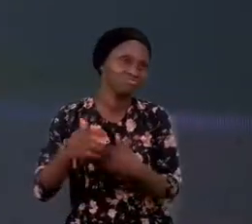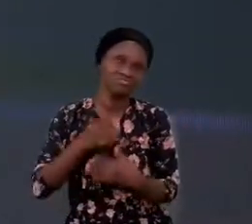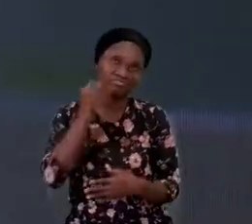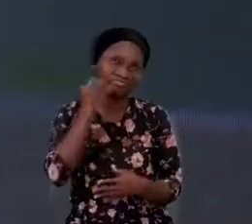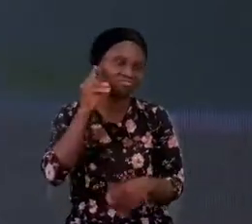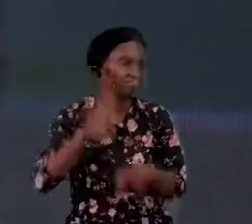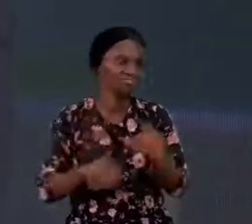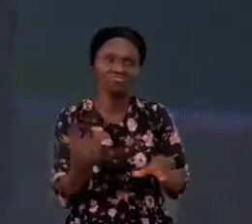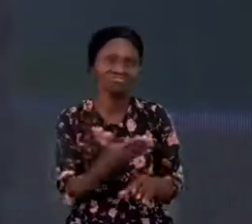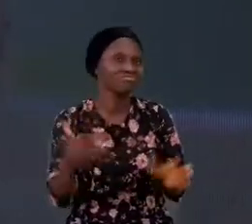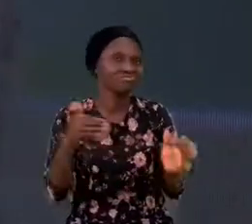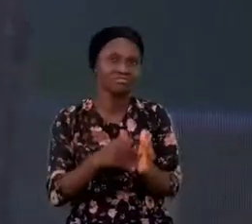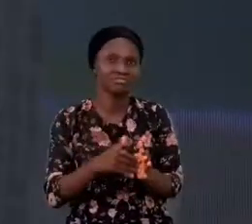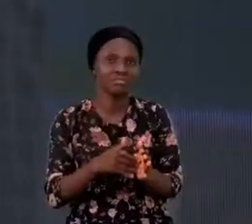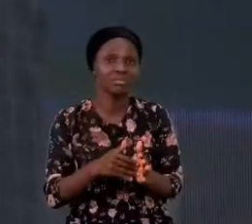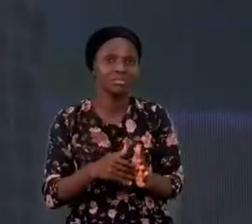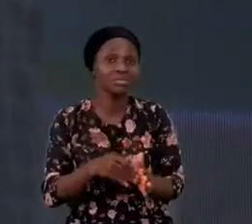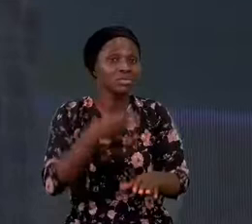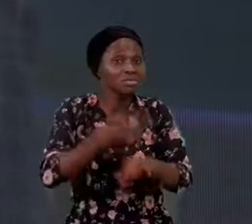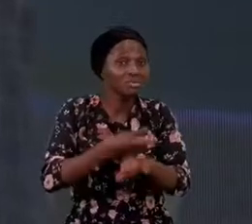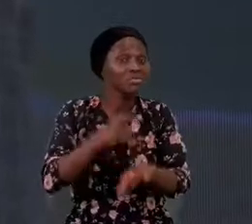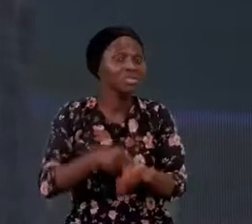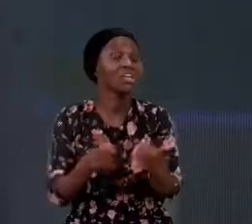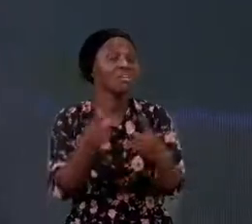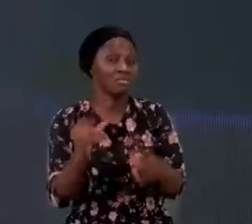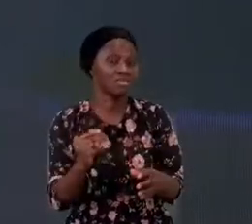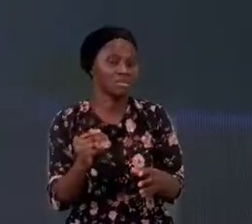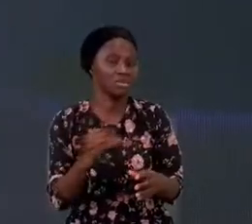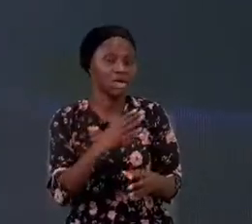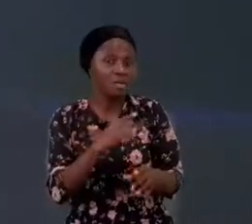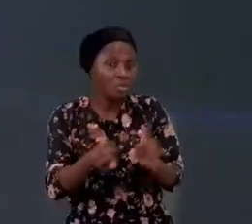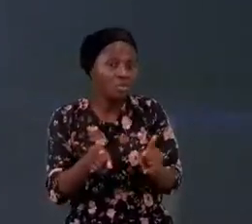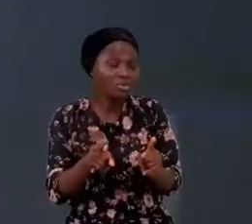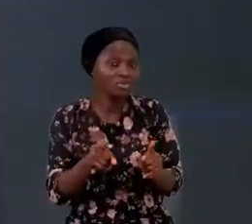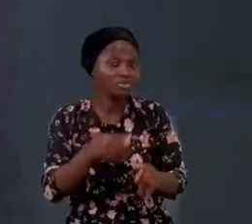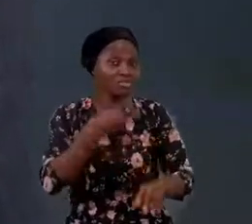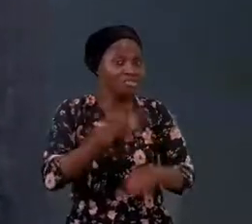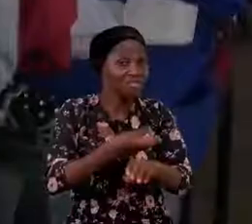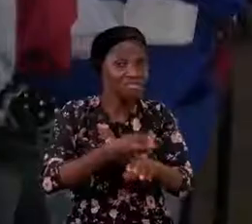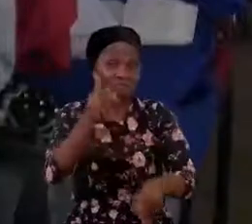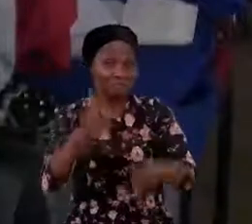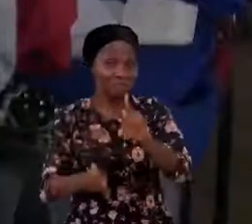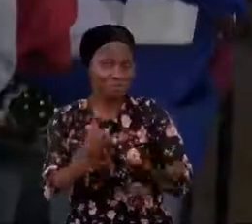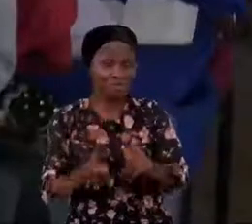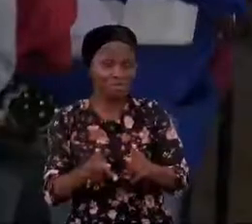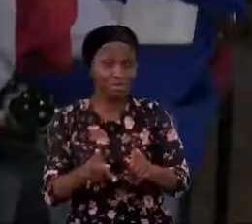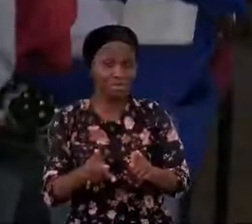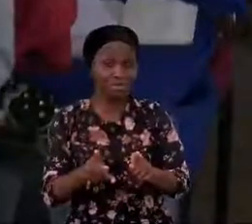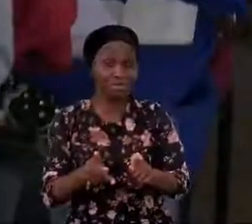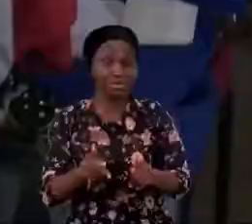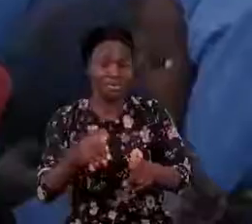caractères durs, coriaces, persévèrent. Tu vas persévérer. Je dis, tu vas persévérer.